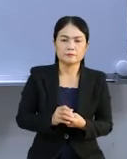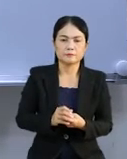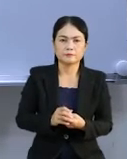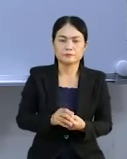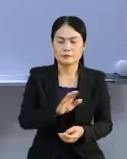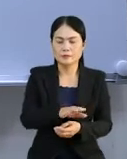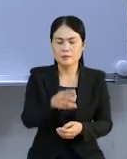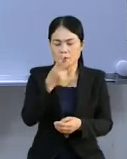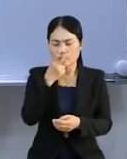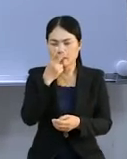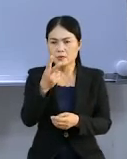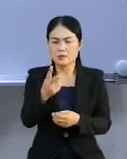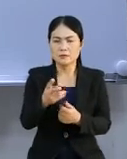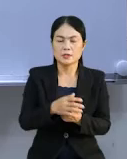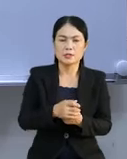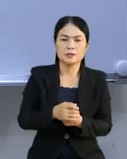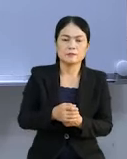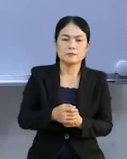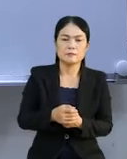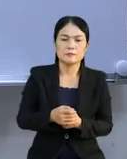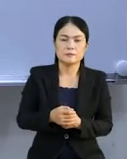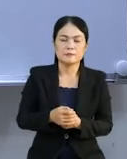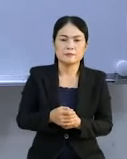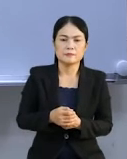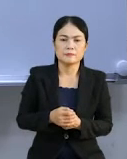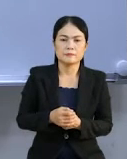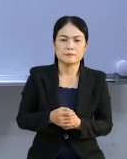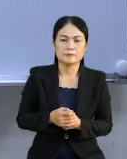chắc xong con bình đất mơ tới